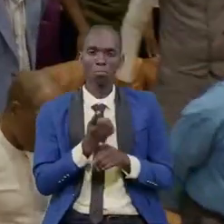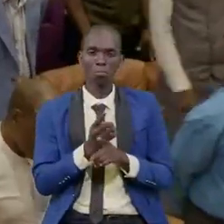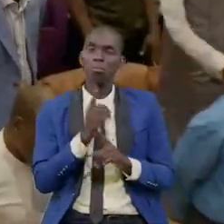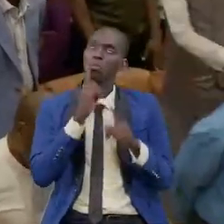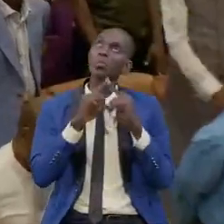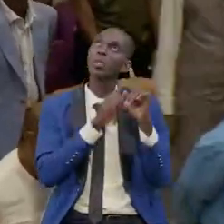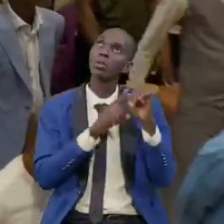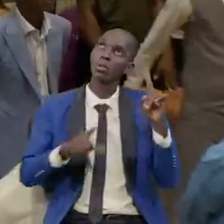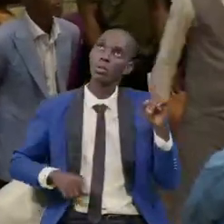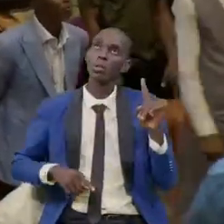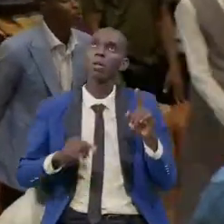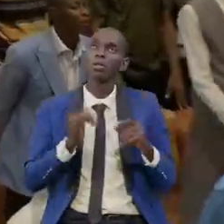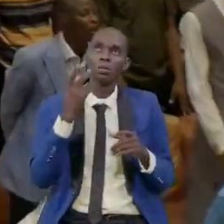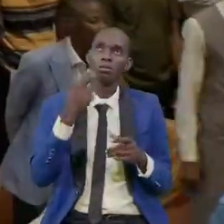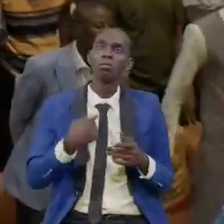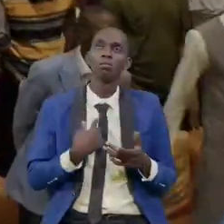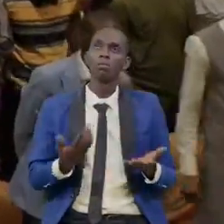lui disant, Seigneur, me voici.